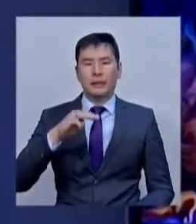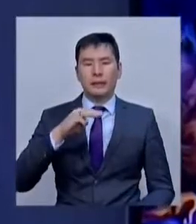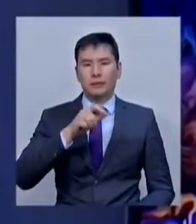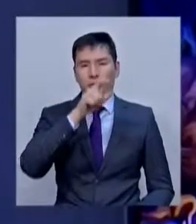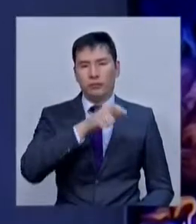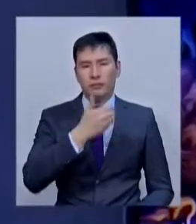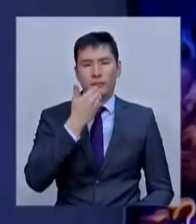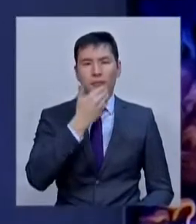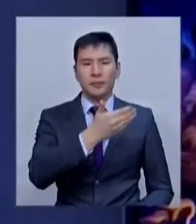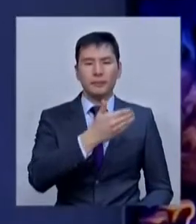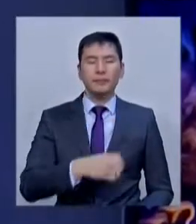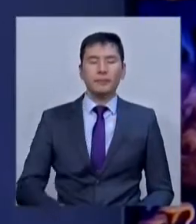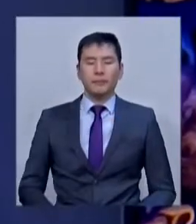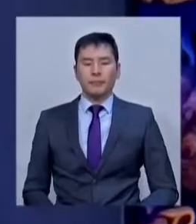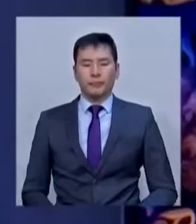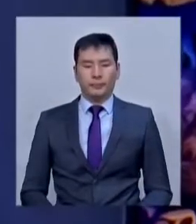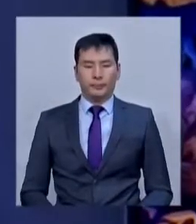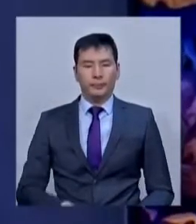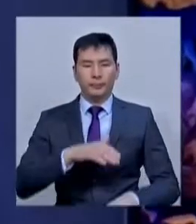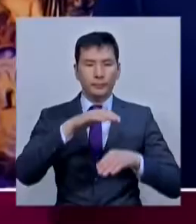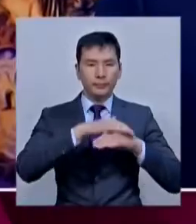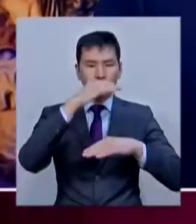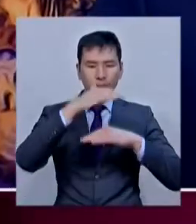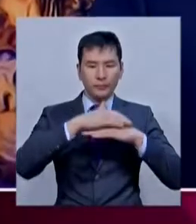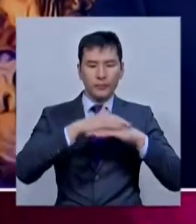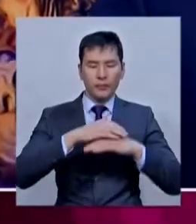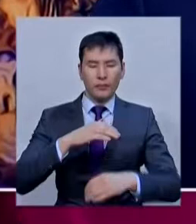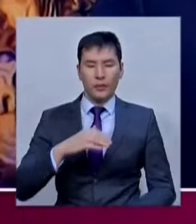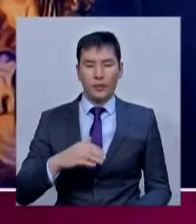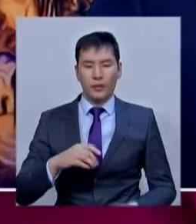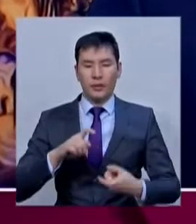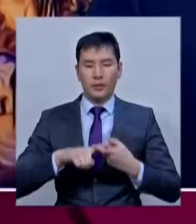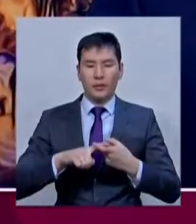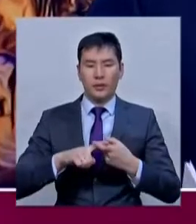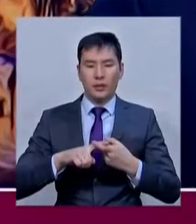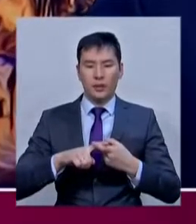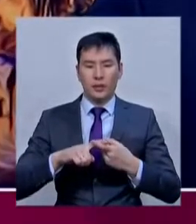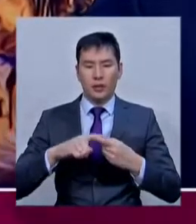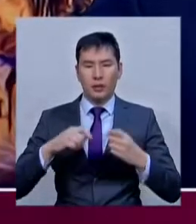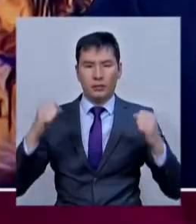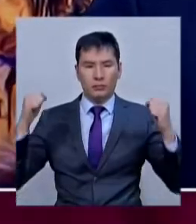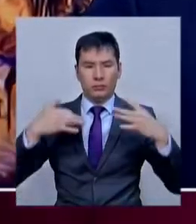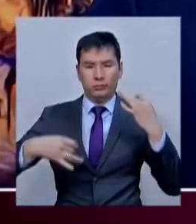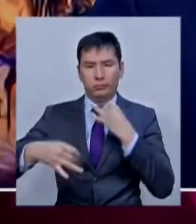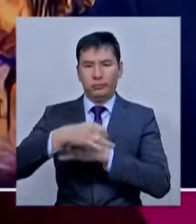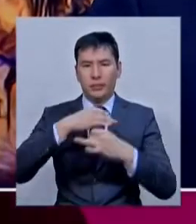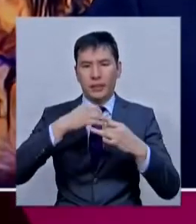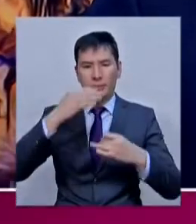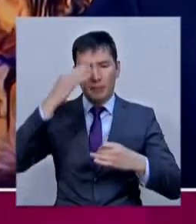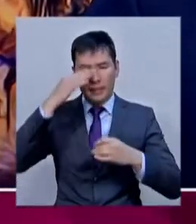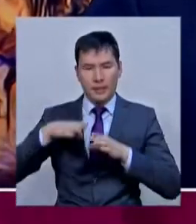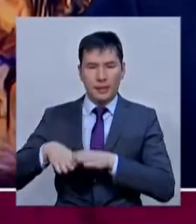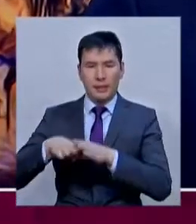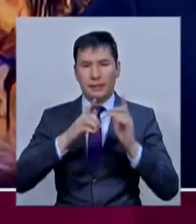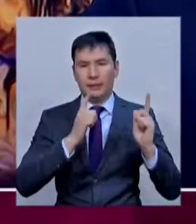білмекшіміз. Қайырлы кеш, Мақсат Мырза. ОПЕК-ке мүше елдер неліктен өзара бір шешімге келе алмады? Мұнай шығарудың